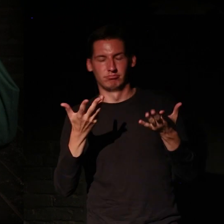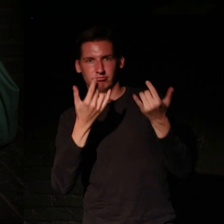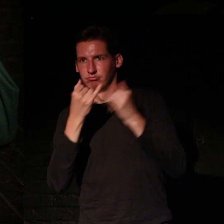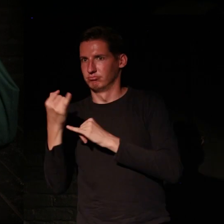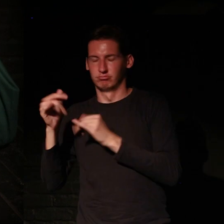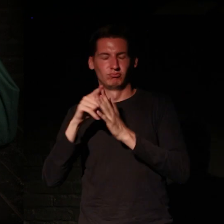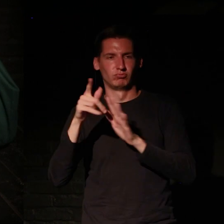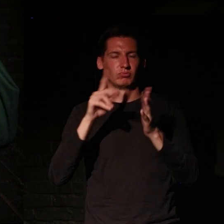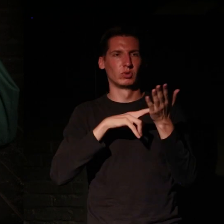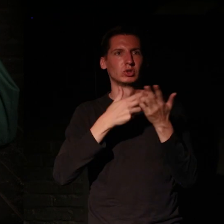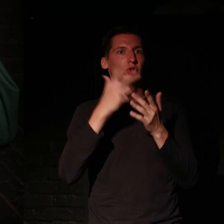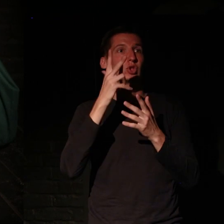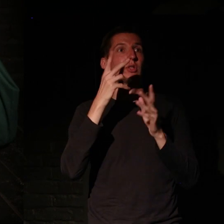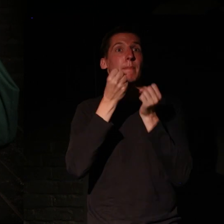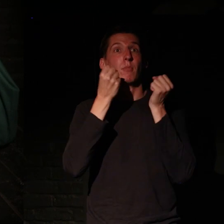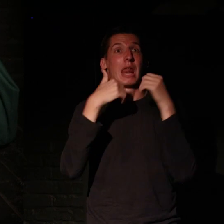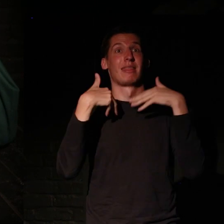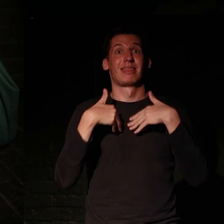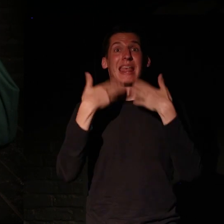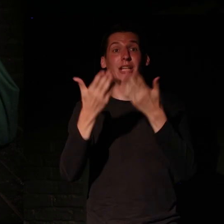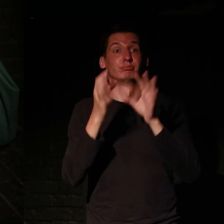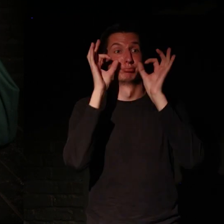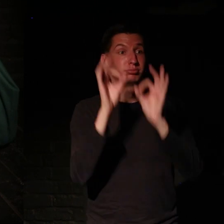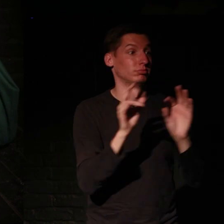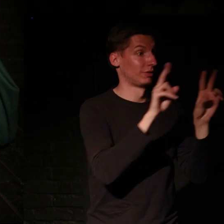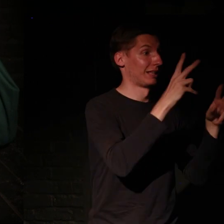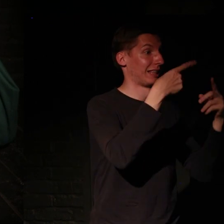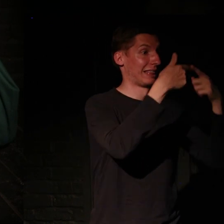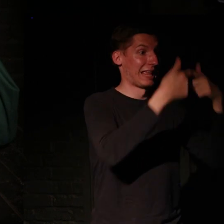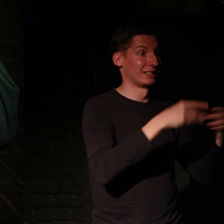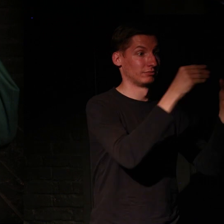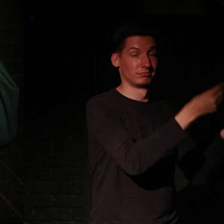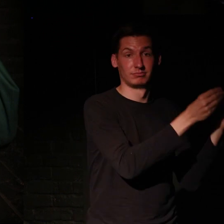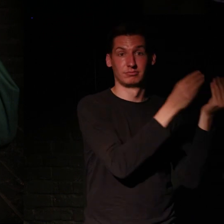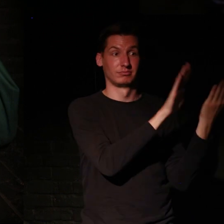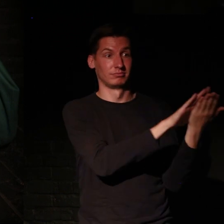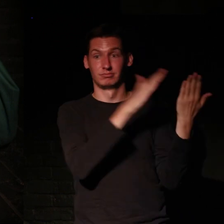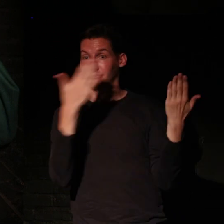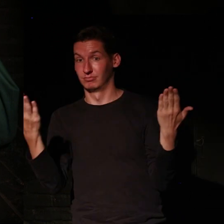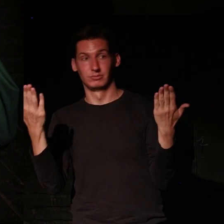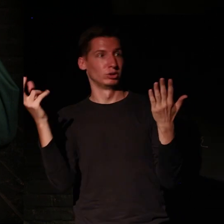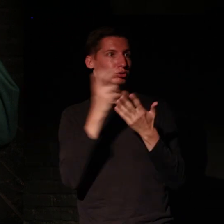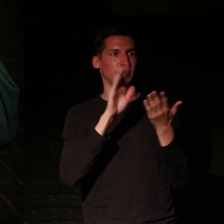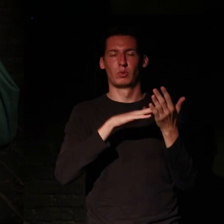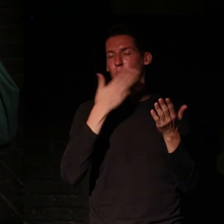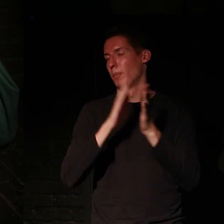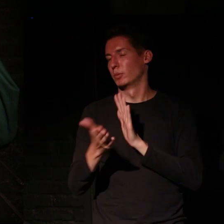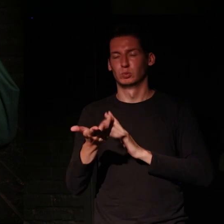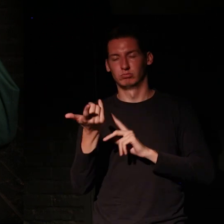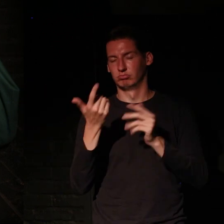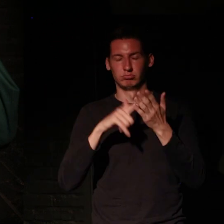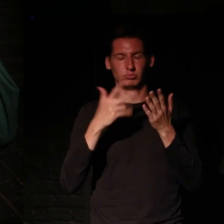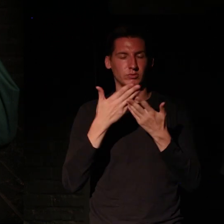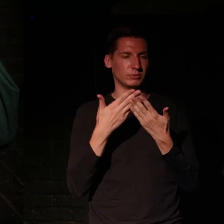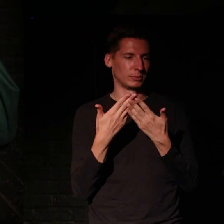A więc czy oddawać sens tego tekstu, czy raczej tak, jak to się mówi, verbum